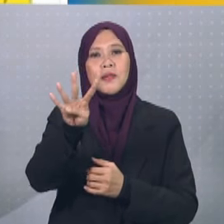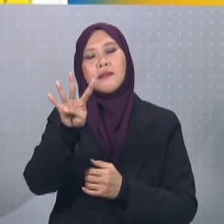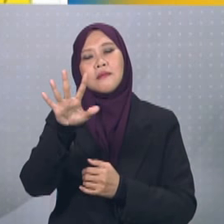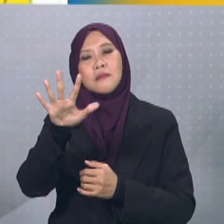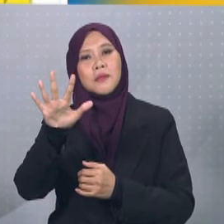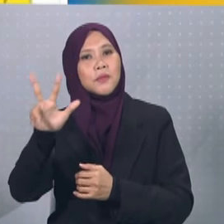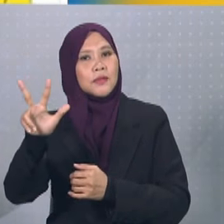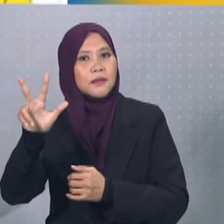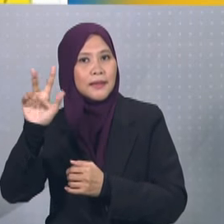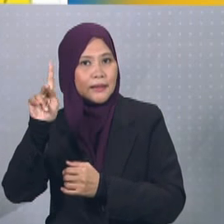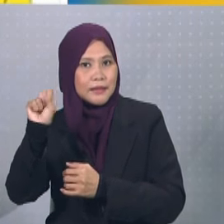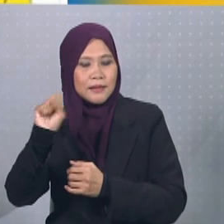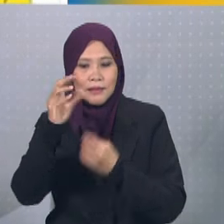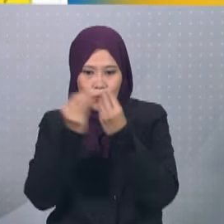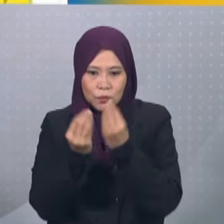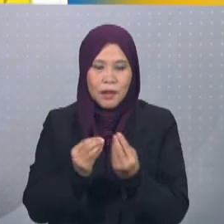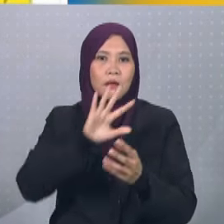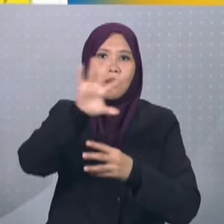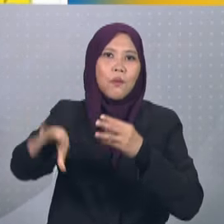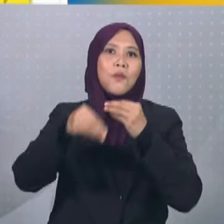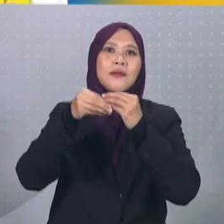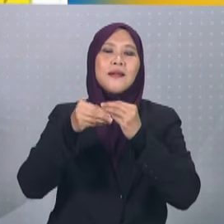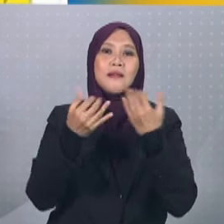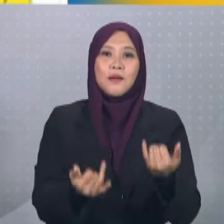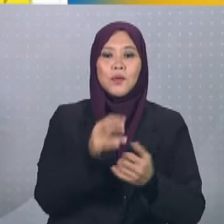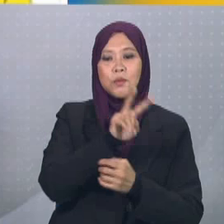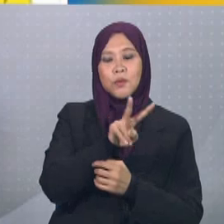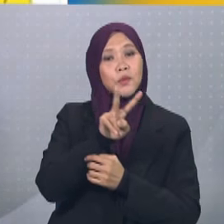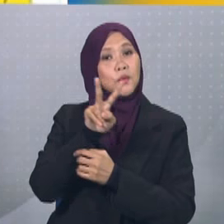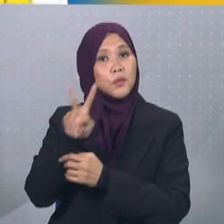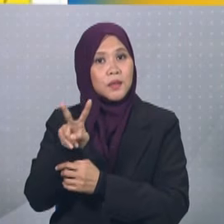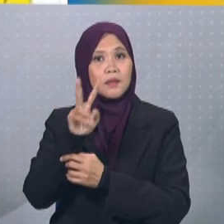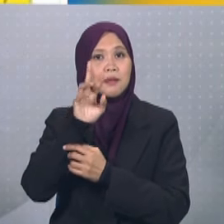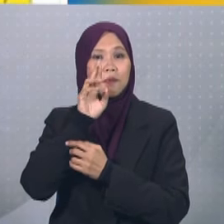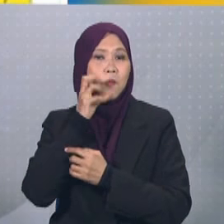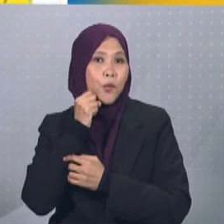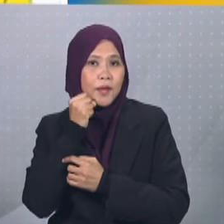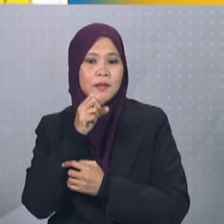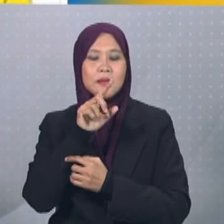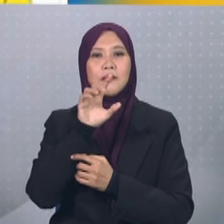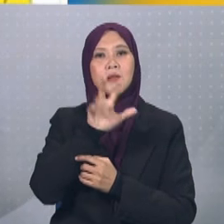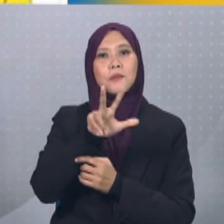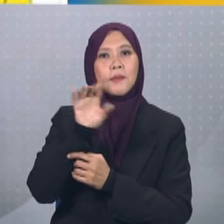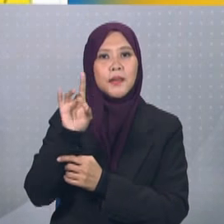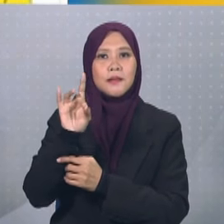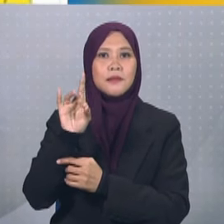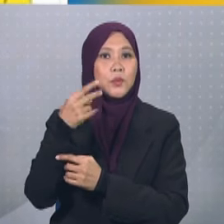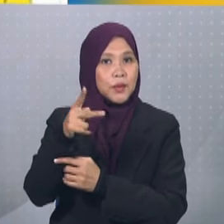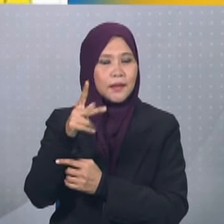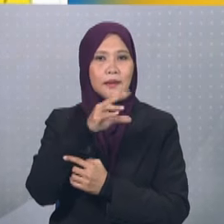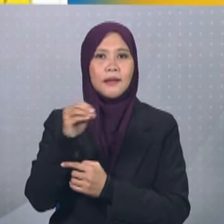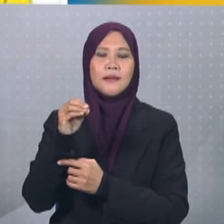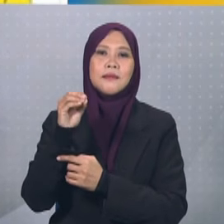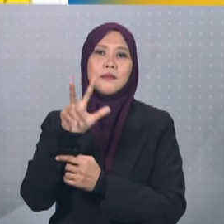2,453 kes daripada jumlah keseluruhan. Sehingga kini 22 zon jingga, 78 zon kuning dan 30 zon hijau